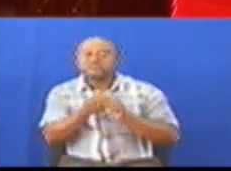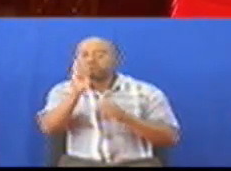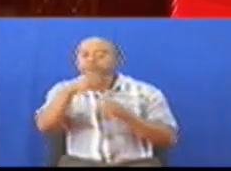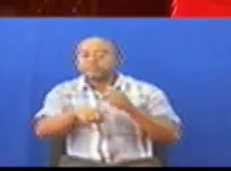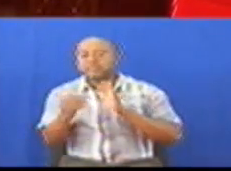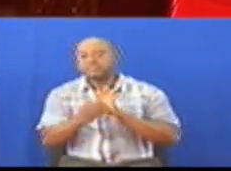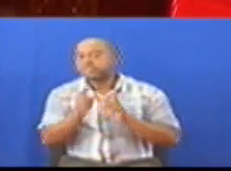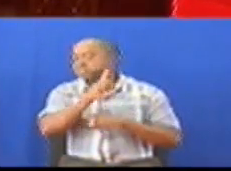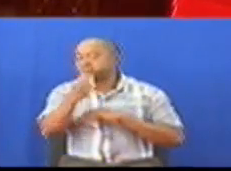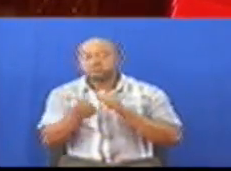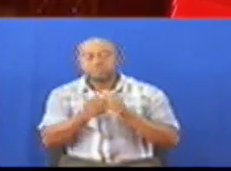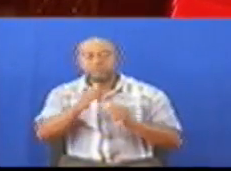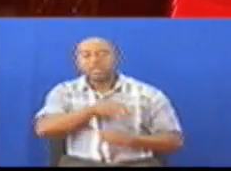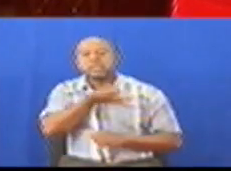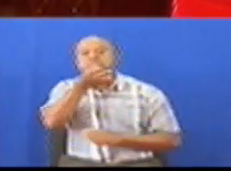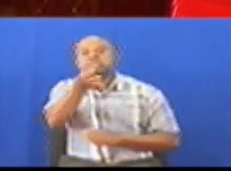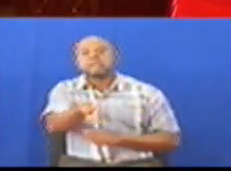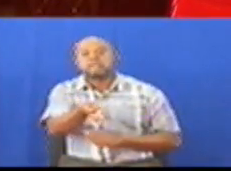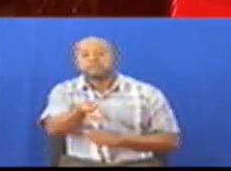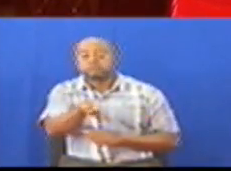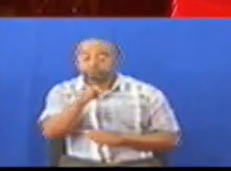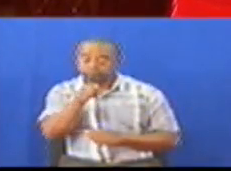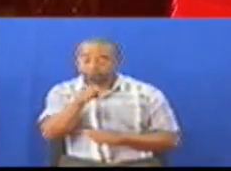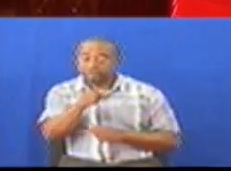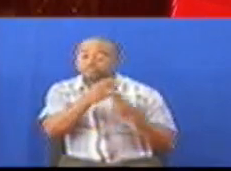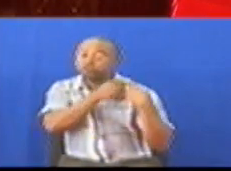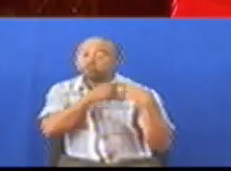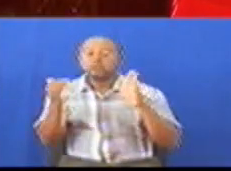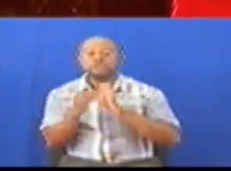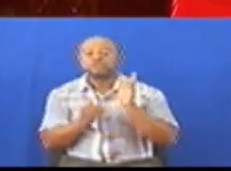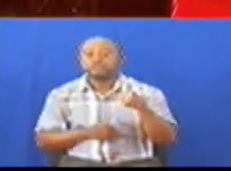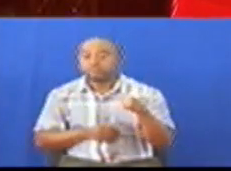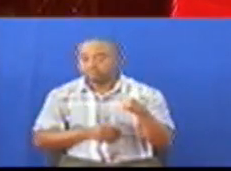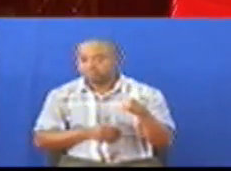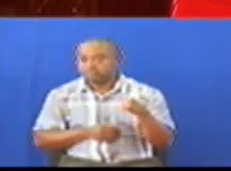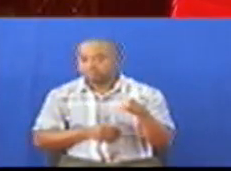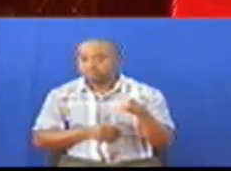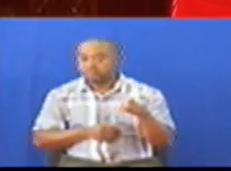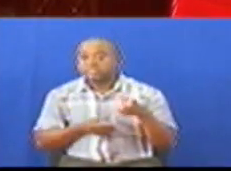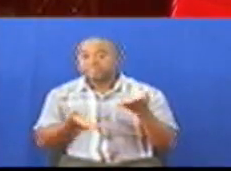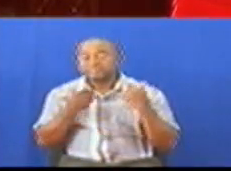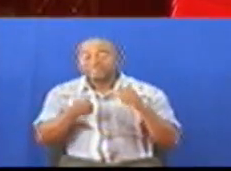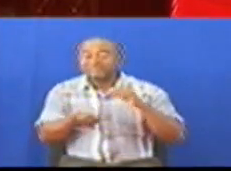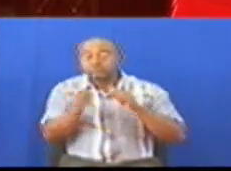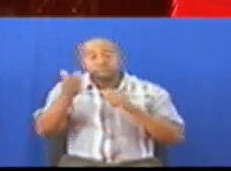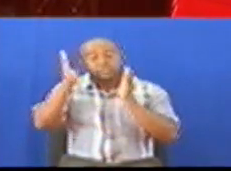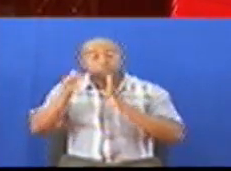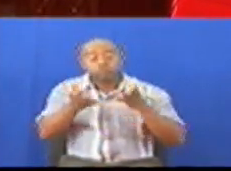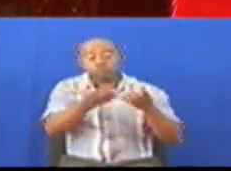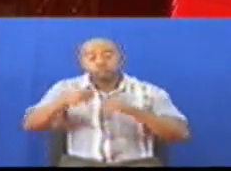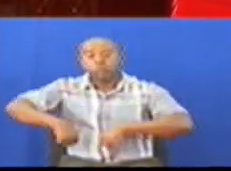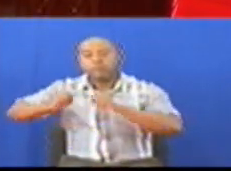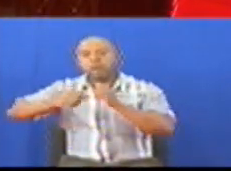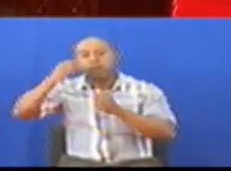la hisani, bali ni jukumu lao kisheria, na hivyo kitendo cha kupoka madaraka hayo ni kutowatendea